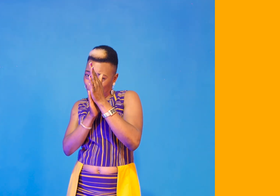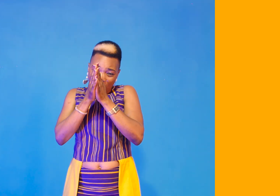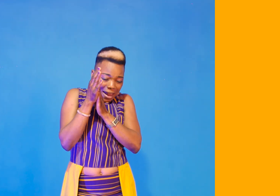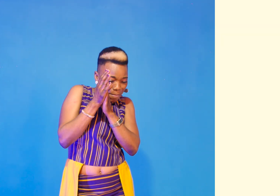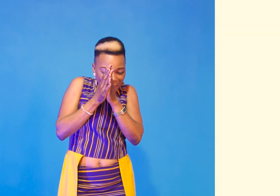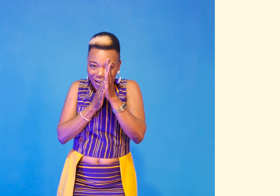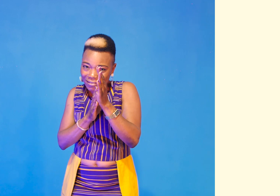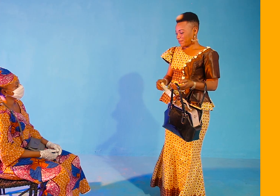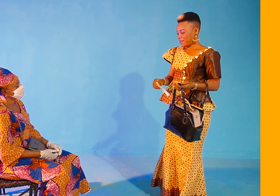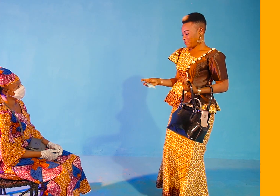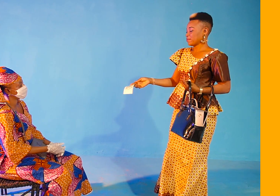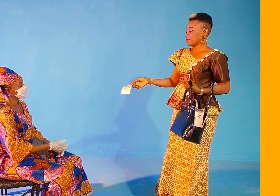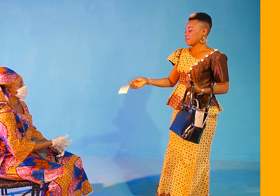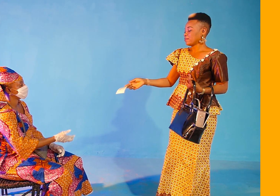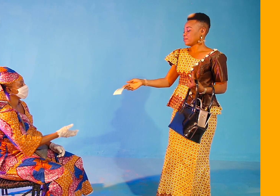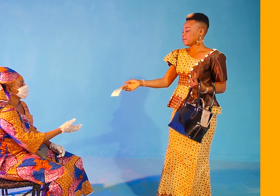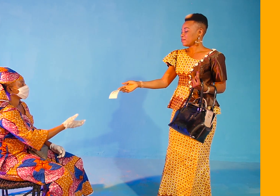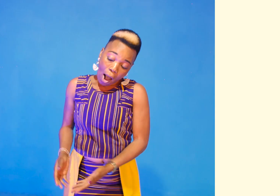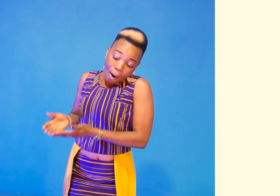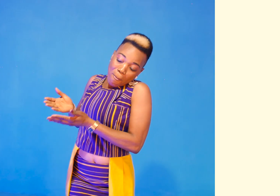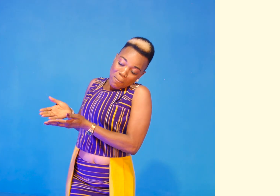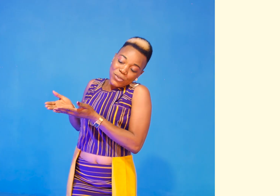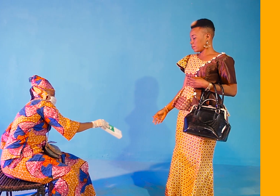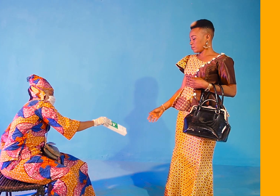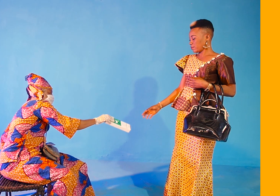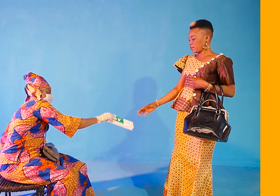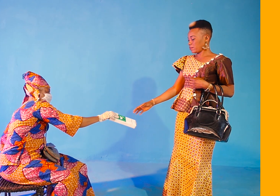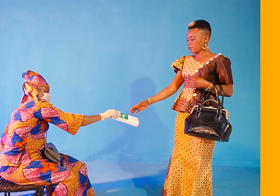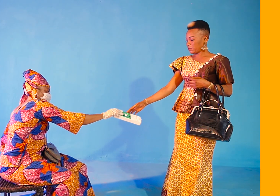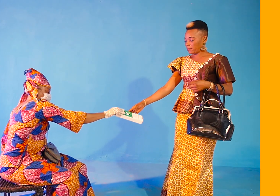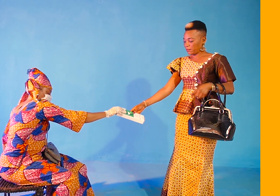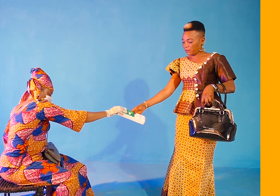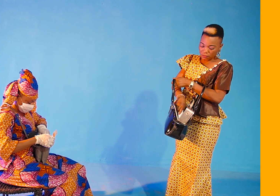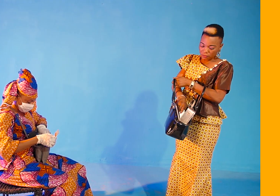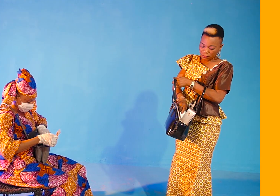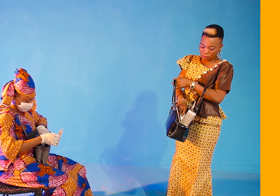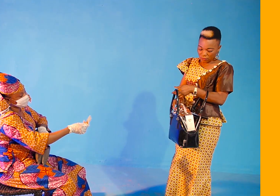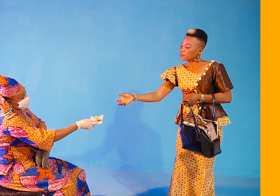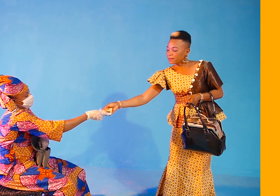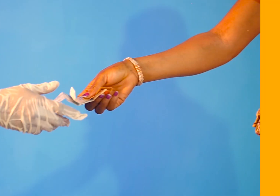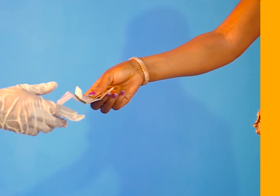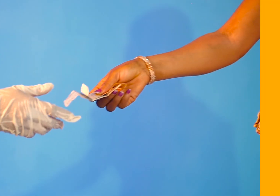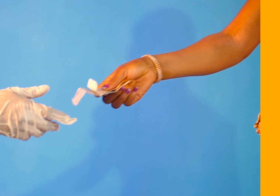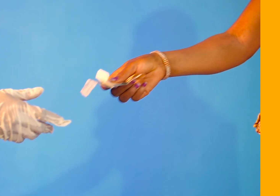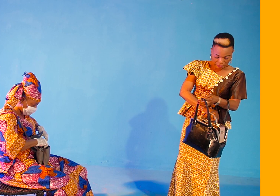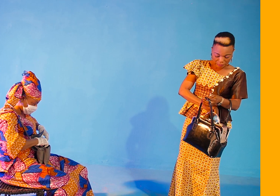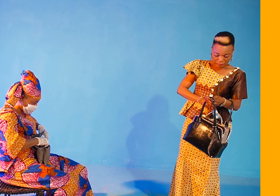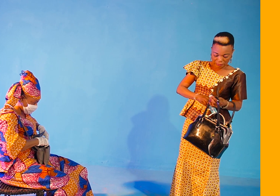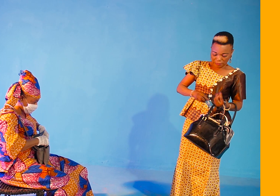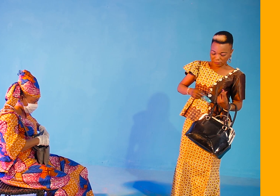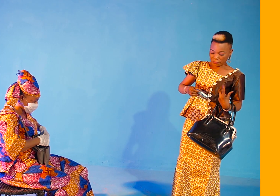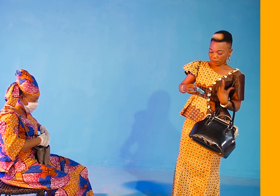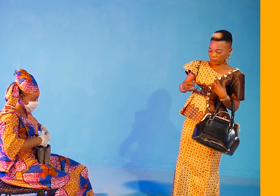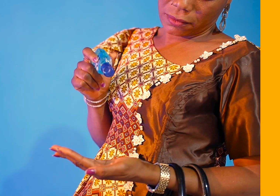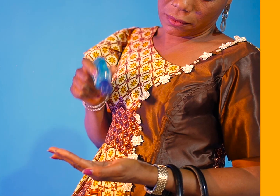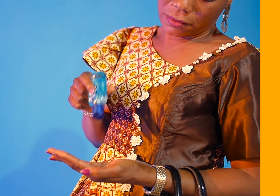Lave-toi les mains Maman, couvre-toi le nez Insomnie, vite les comptes à cuisine Coronavirus, c'est